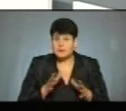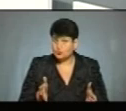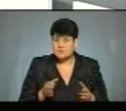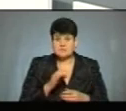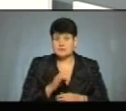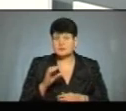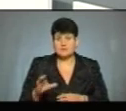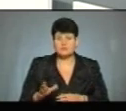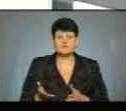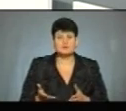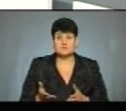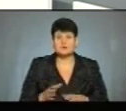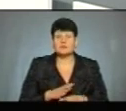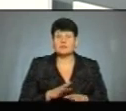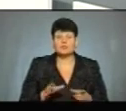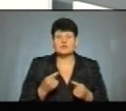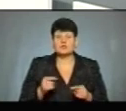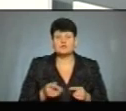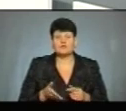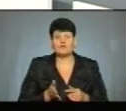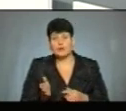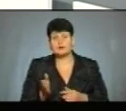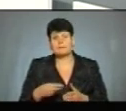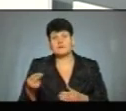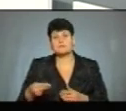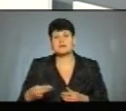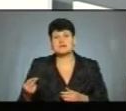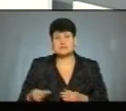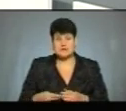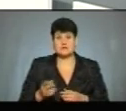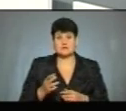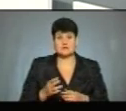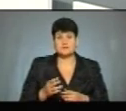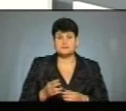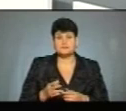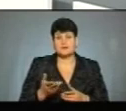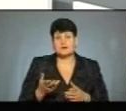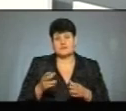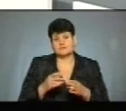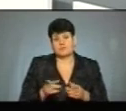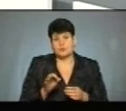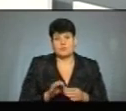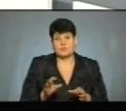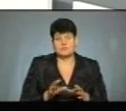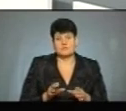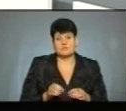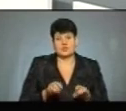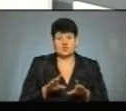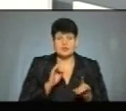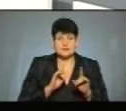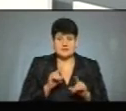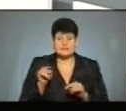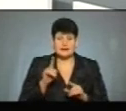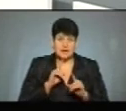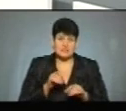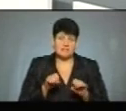Степану Степановичу не було іншого виходу, як підписати висновок на відповідність Конституції і законам України, рішення сесії, тих рад,